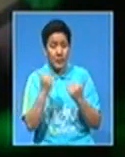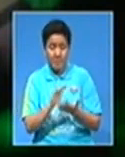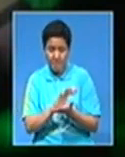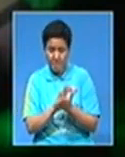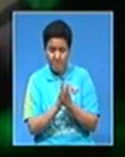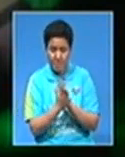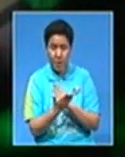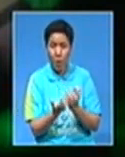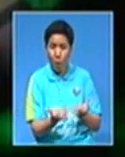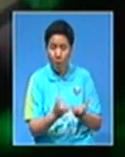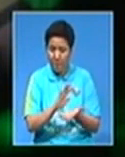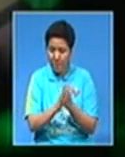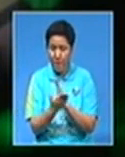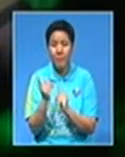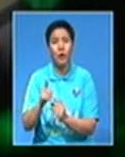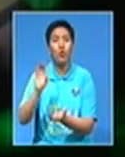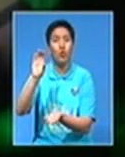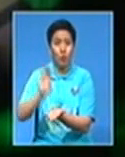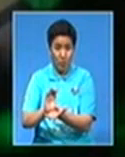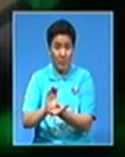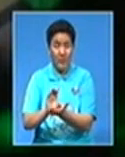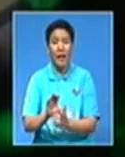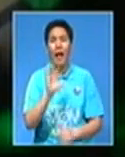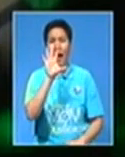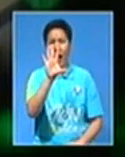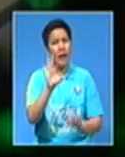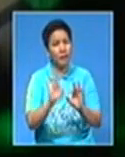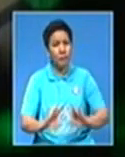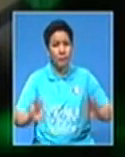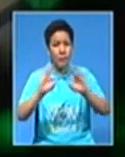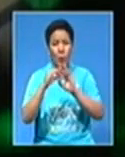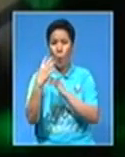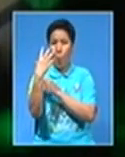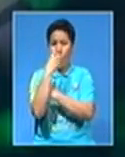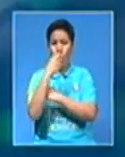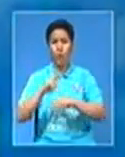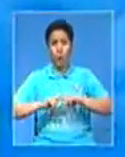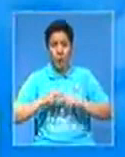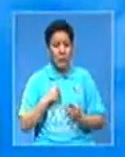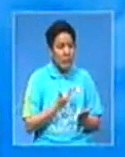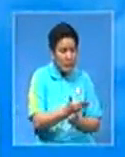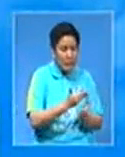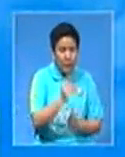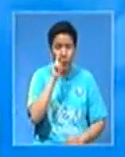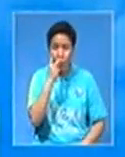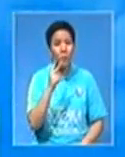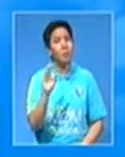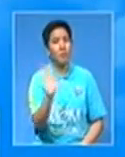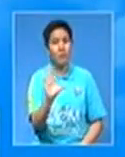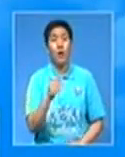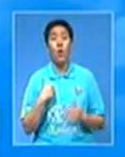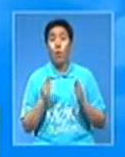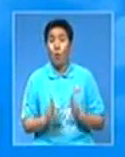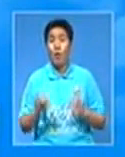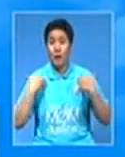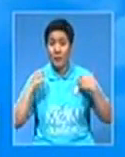งสินทรัพย์ให้เป็นทุนและ 5. ที่สำคัญก็คือการควบคุมตนเองไม่ให้มีการก่อหนี้ซ้ำอีกนะครับทั้งนี้หากตัวข้าราชการ